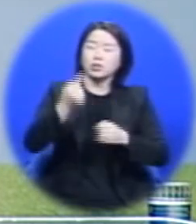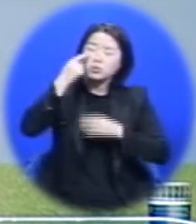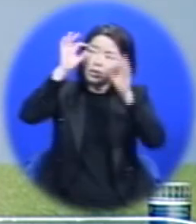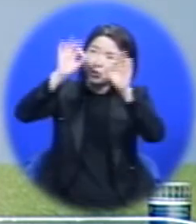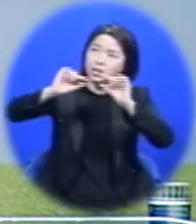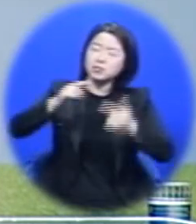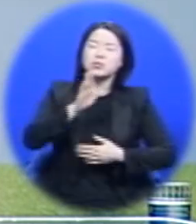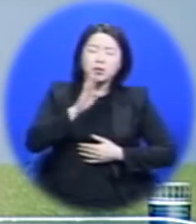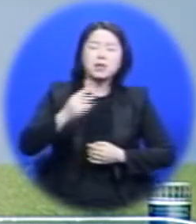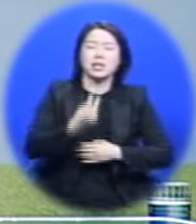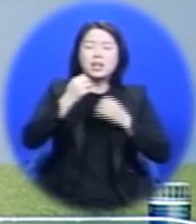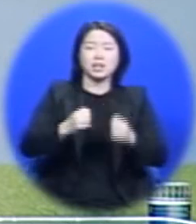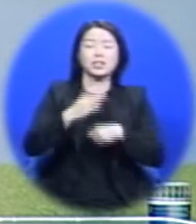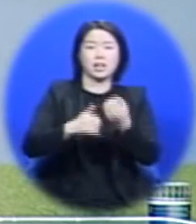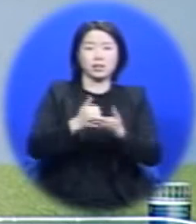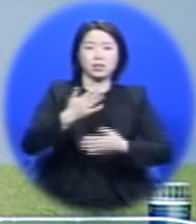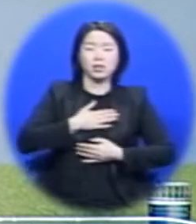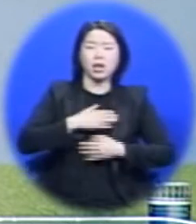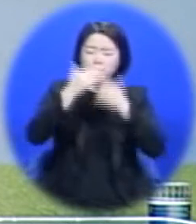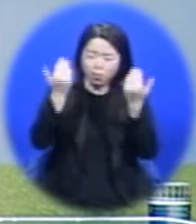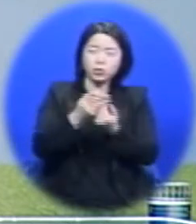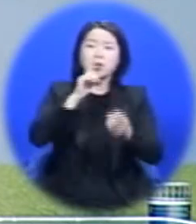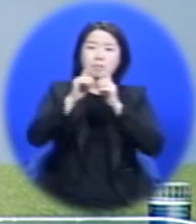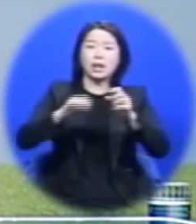정말 살아계신 하나님이에요. 자기의 모든 말과 행동이